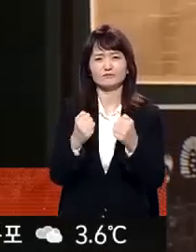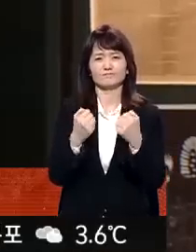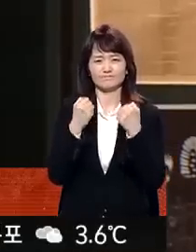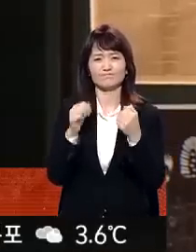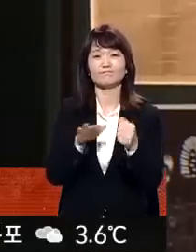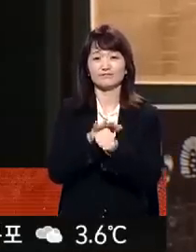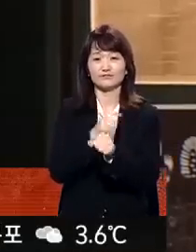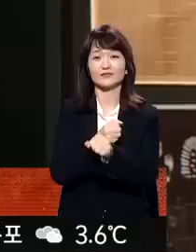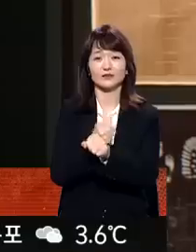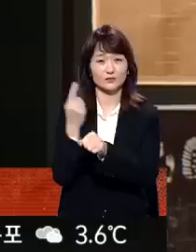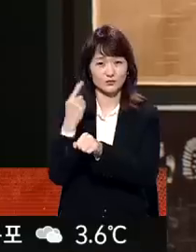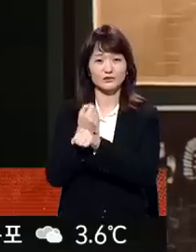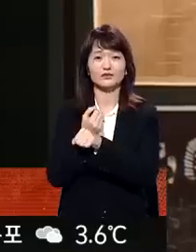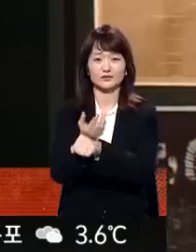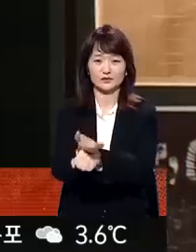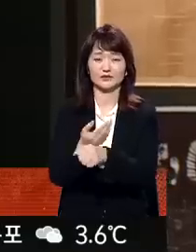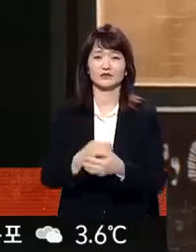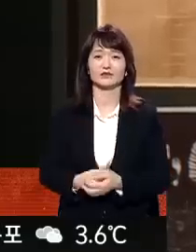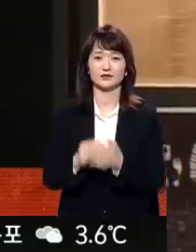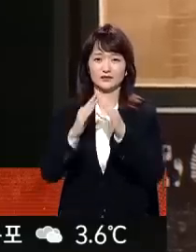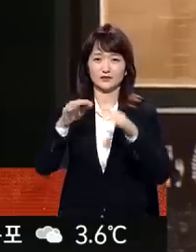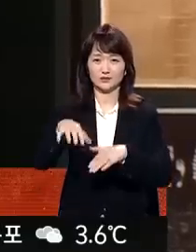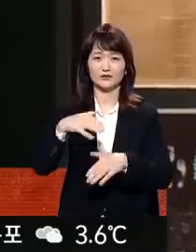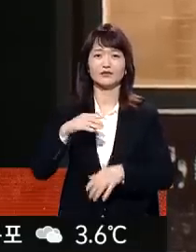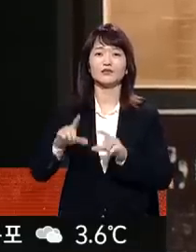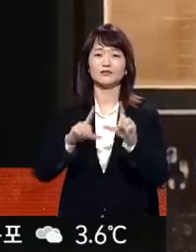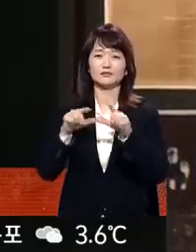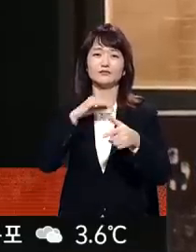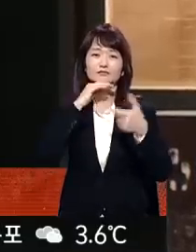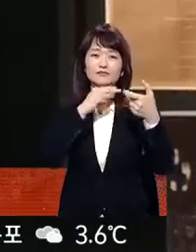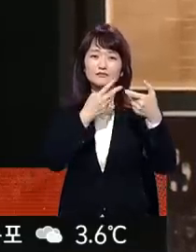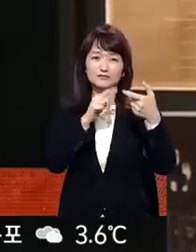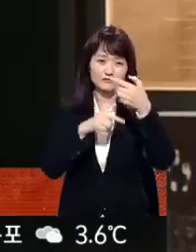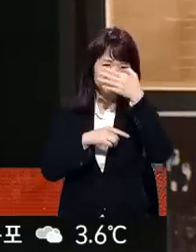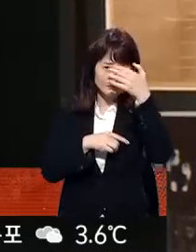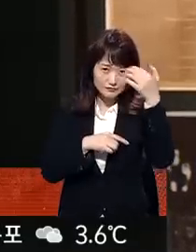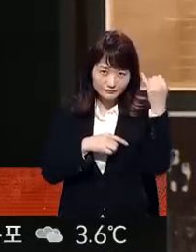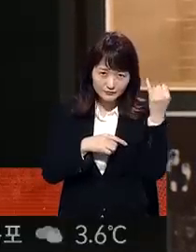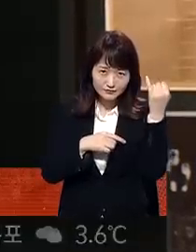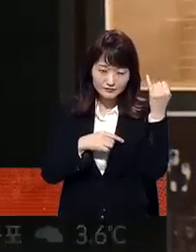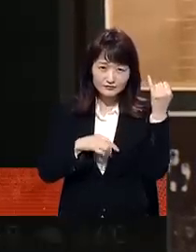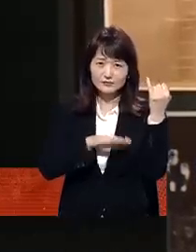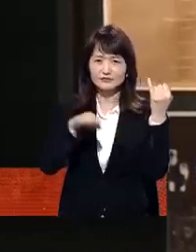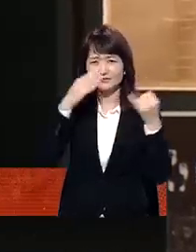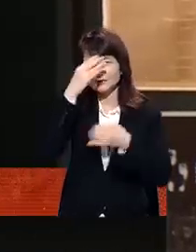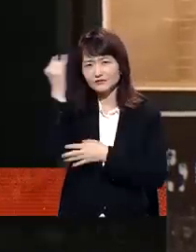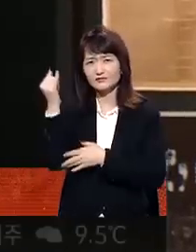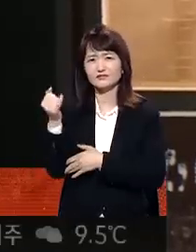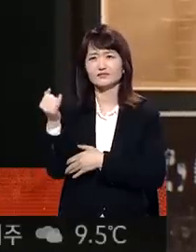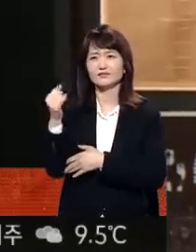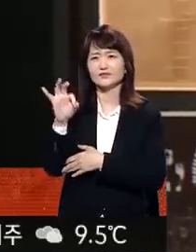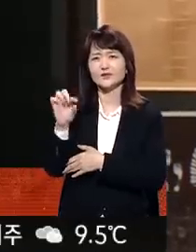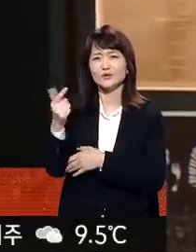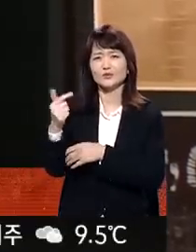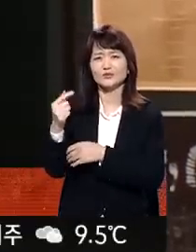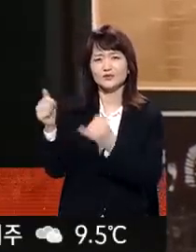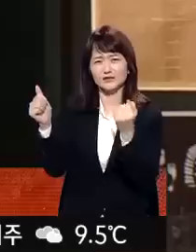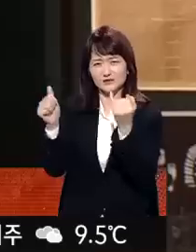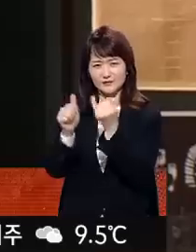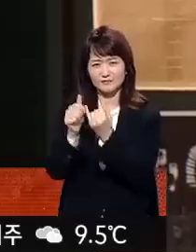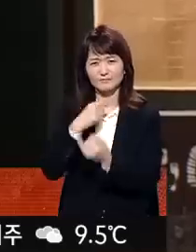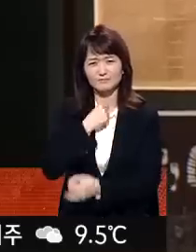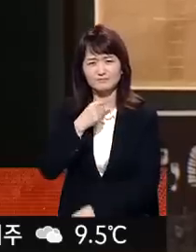사랑한다고 해주세요 하신 최옥현님, 전주 사는 60대 할머니예요. 우리 할아버지랑 원본호 장가 가길 학수고대한다 하신